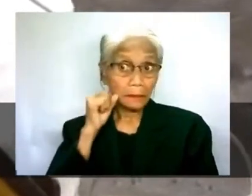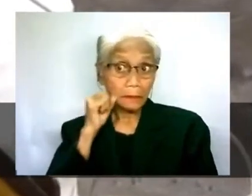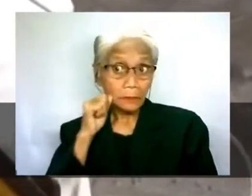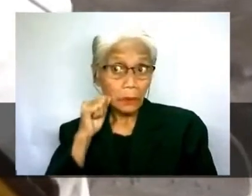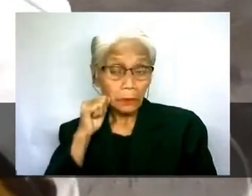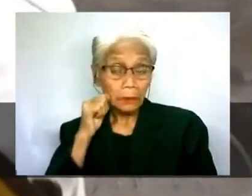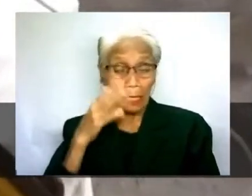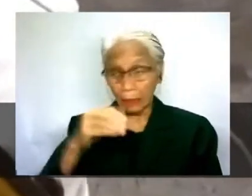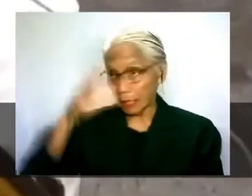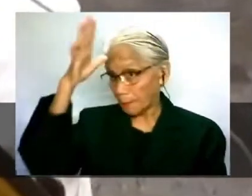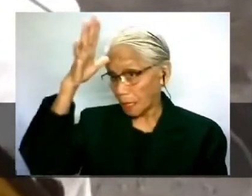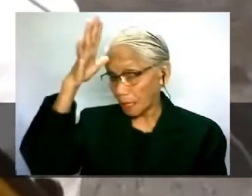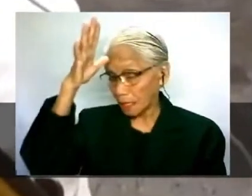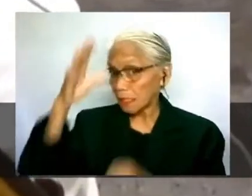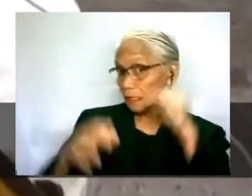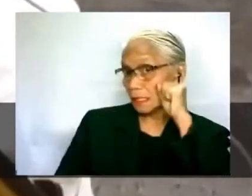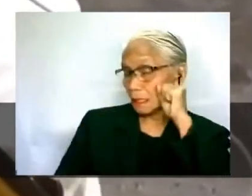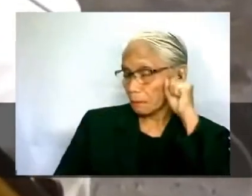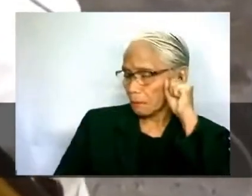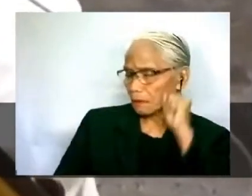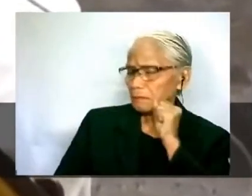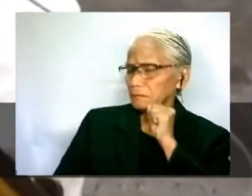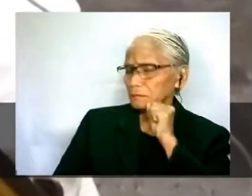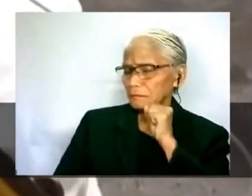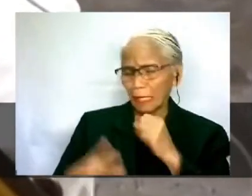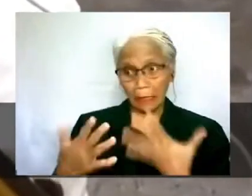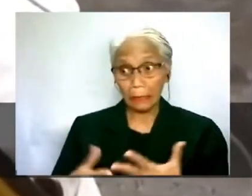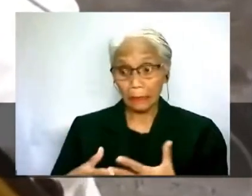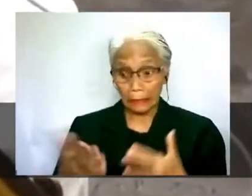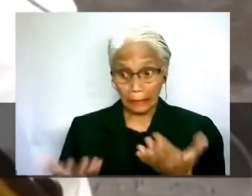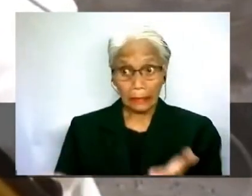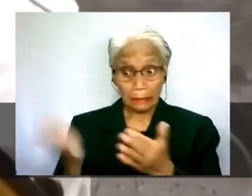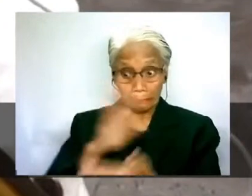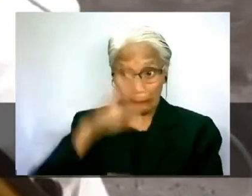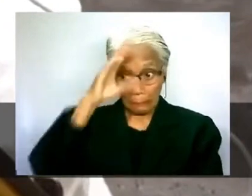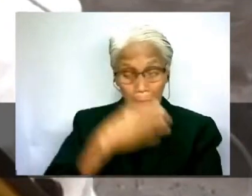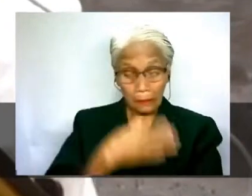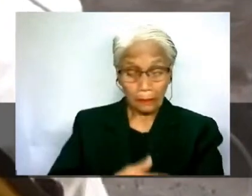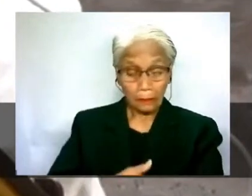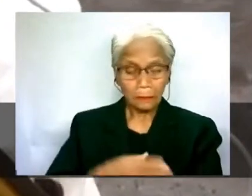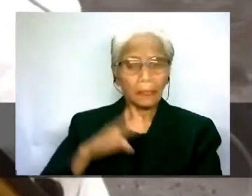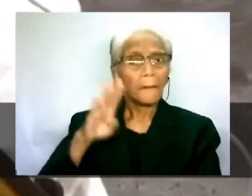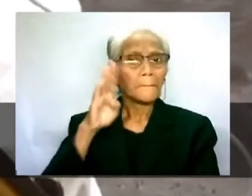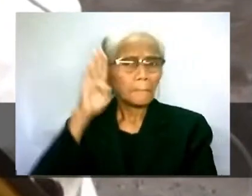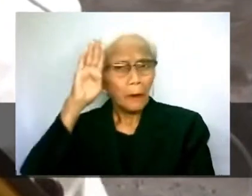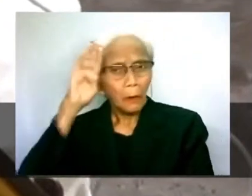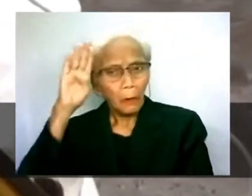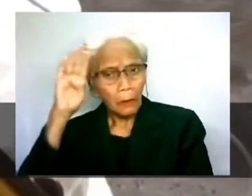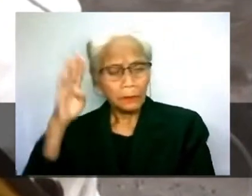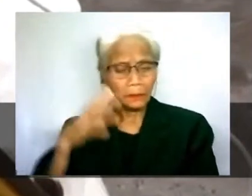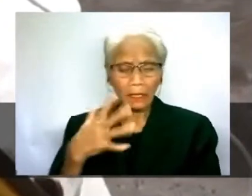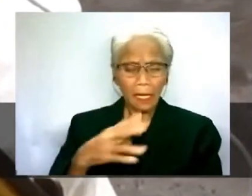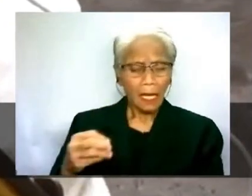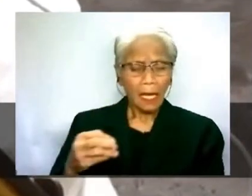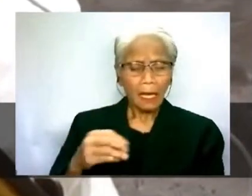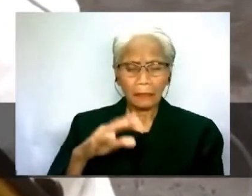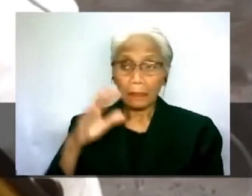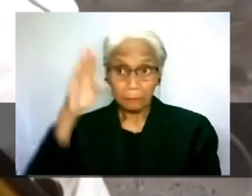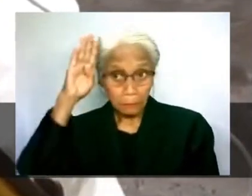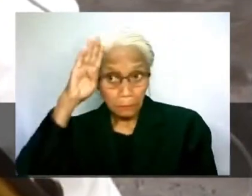Salmon. Naging anak ni Salmon kay Rahab si Boos, at naging anak naman ni Boos kay Ruth